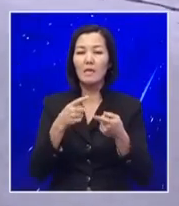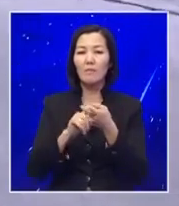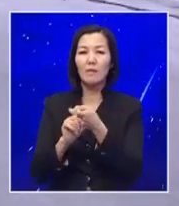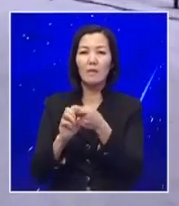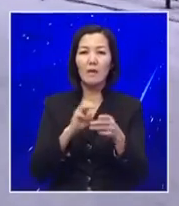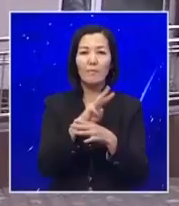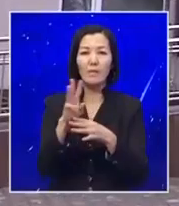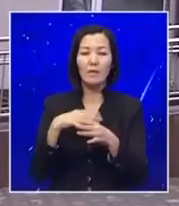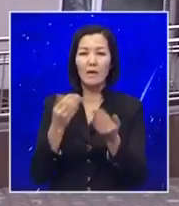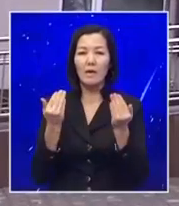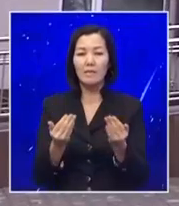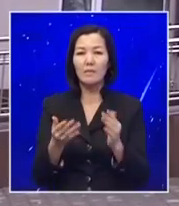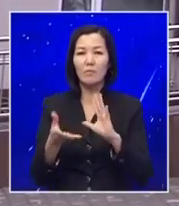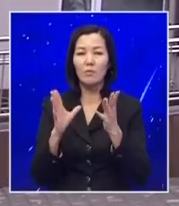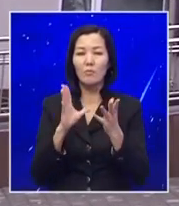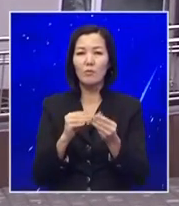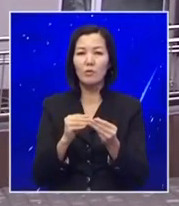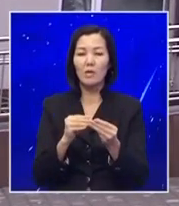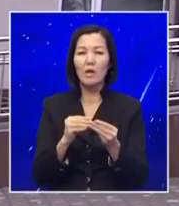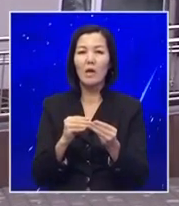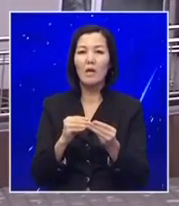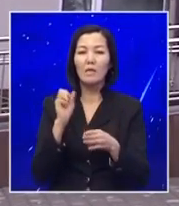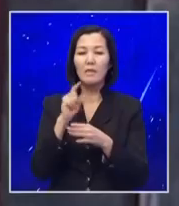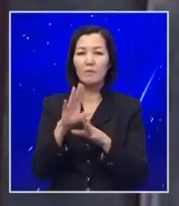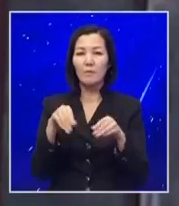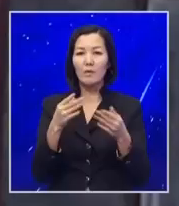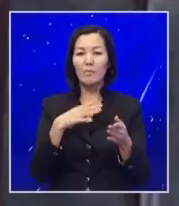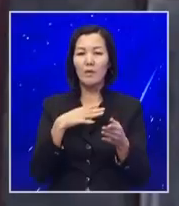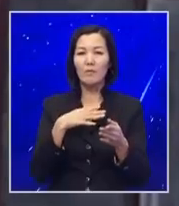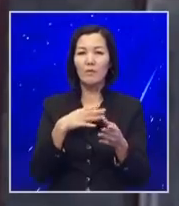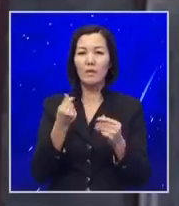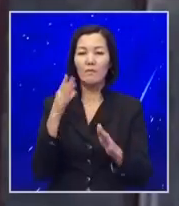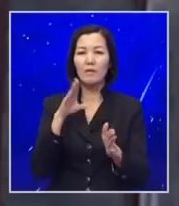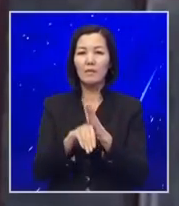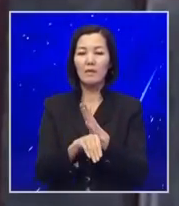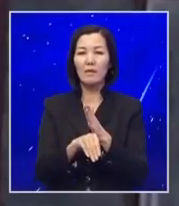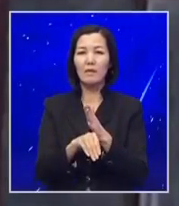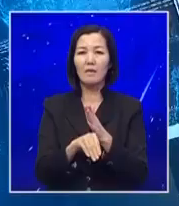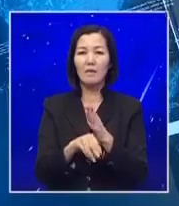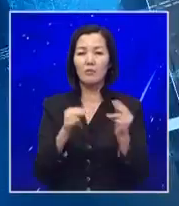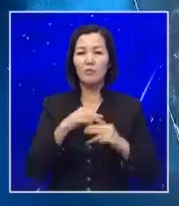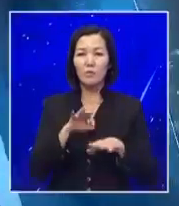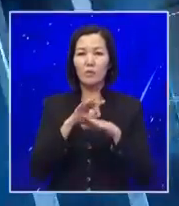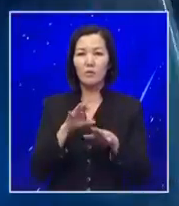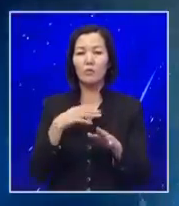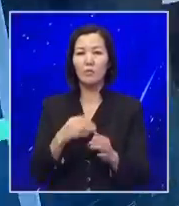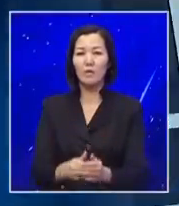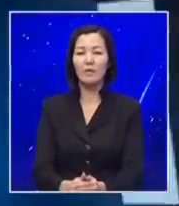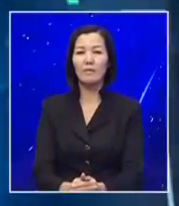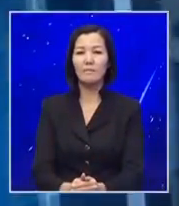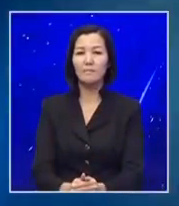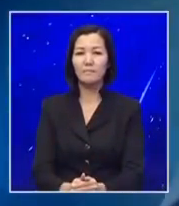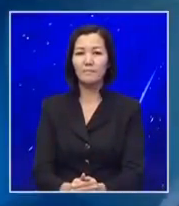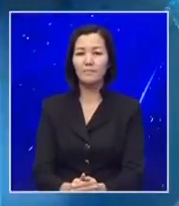желісімен қамтылған. Қазір бұл бойынша округ әкімдеріне тиісті тапсырмалар беріліп, инвесторларды тарту жұмыстары жүргізілуде. Мадина Берікқызы, Ғабит